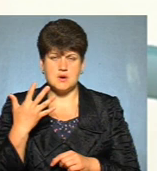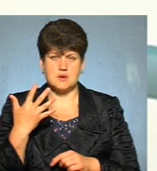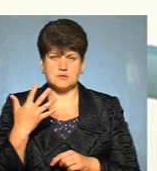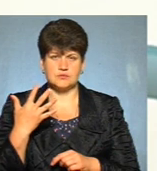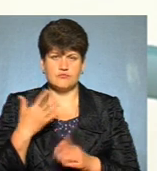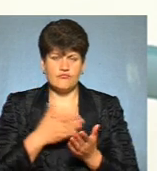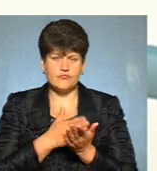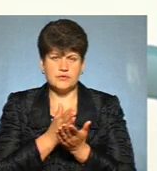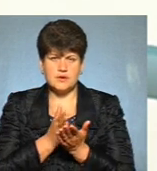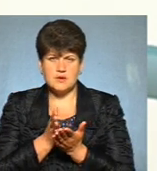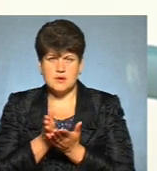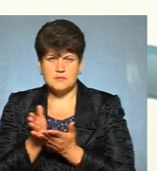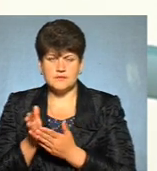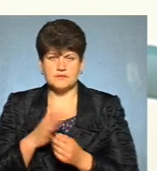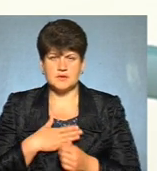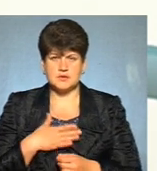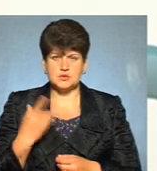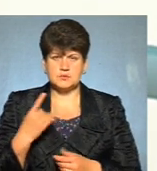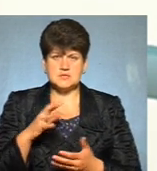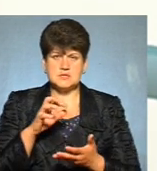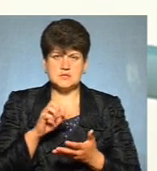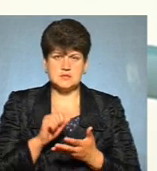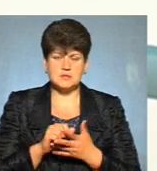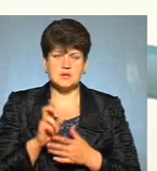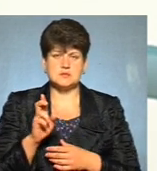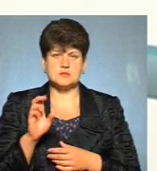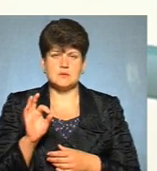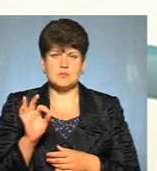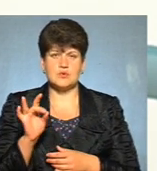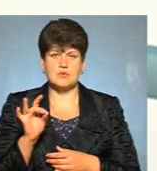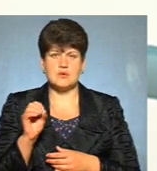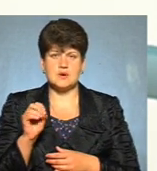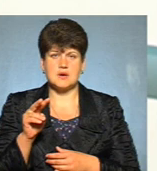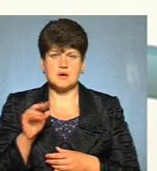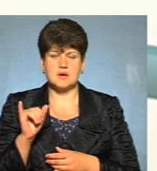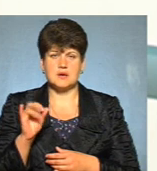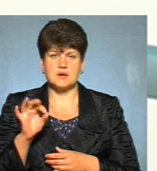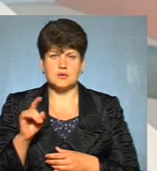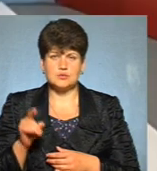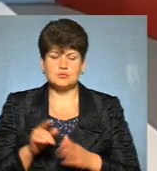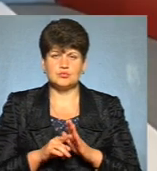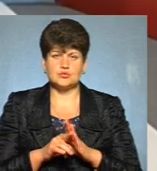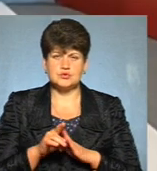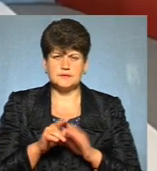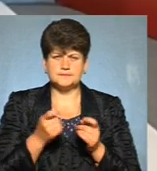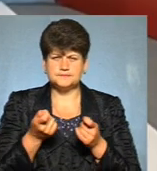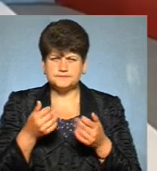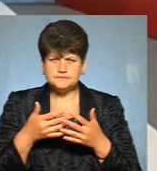багатьох напрямках в нашій області займаються бореліозами, починаючи з ентомології,